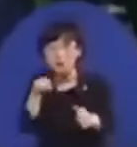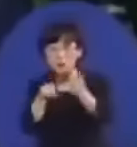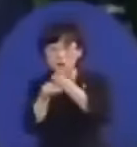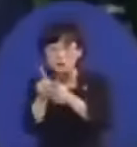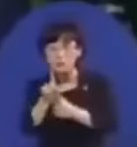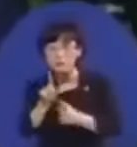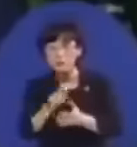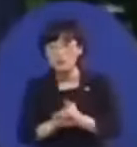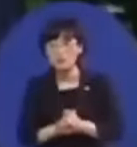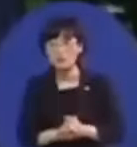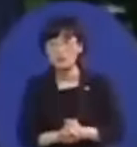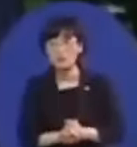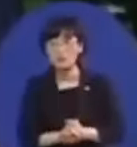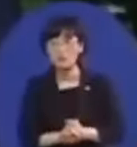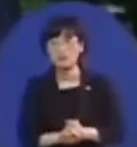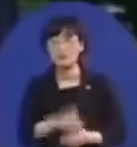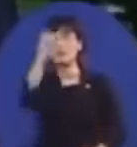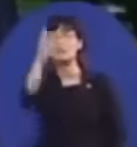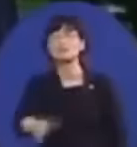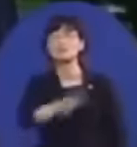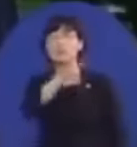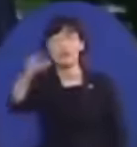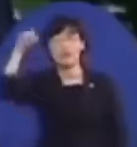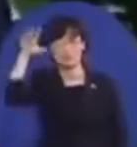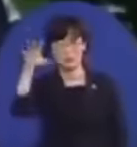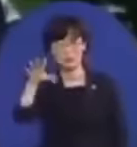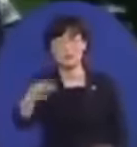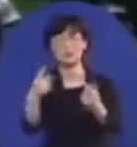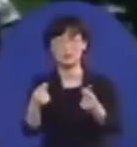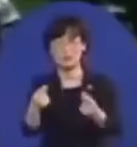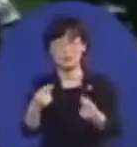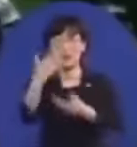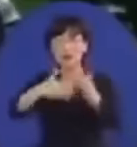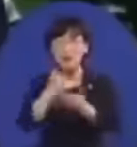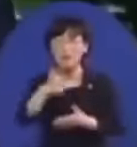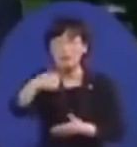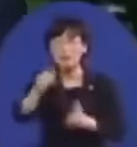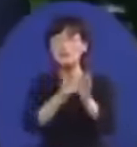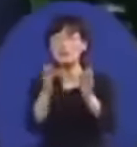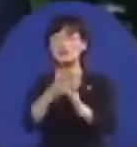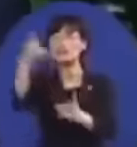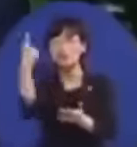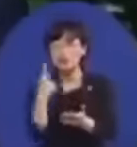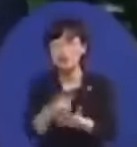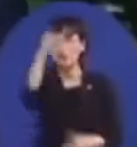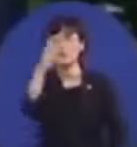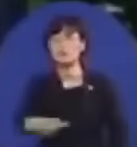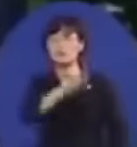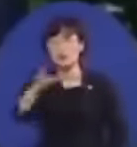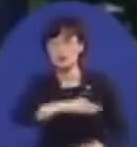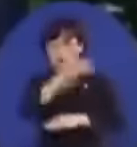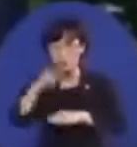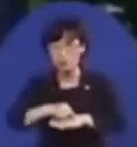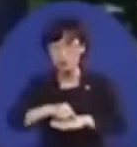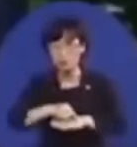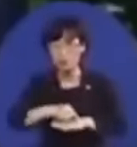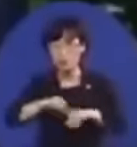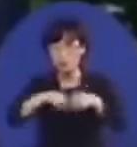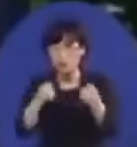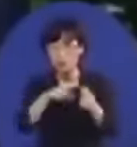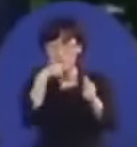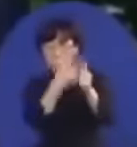것입니다. 그것이 십자가의 빛인 것입니다. 하나님의 아들 예수님이 오셔서 십자가에서 몸짓고 피 흘려